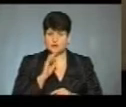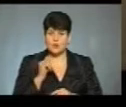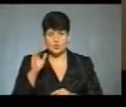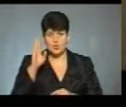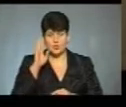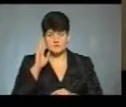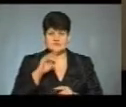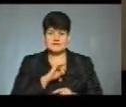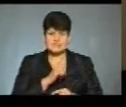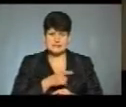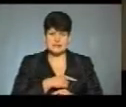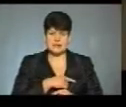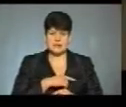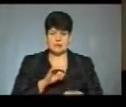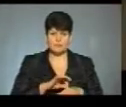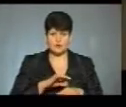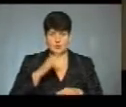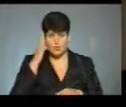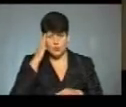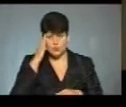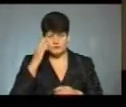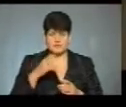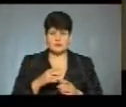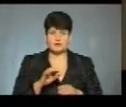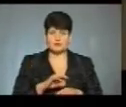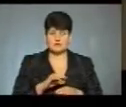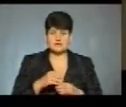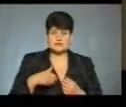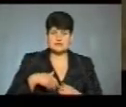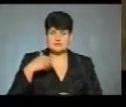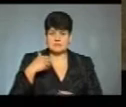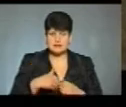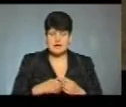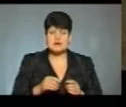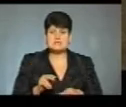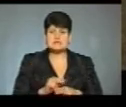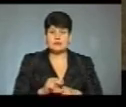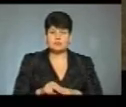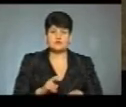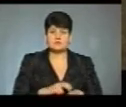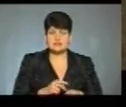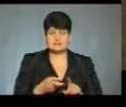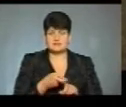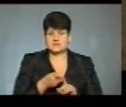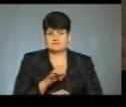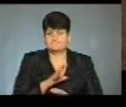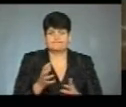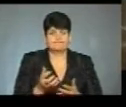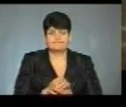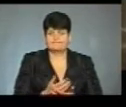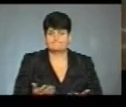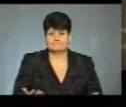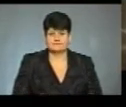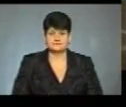сильні головні болі, болі у спині та загальна слабкість. Із лікуючим лікарем зв'язатися сьогодні нам не вдалося. Любов Гадомська,